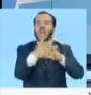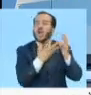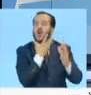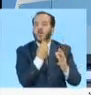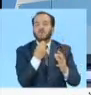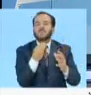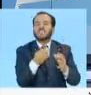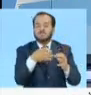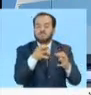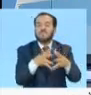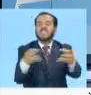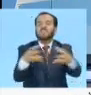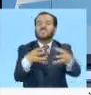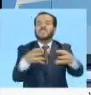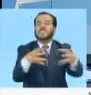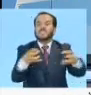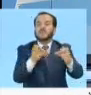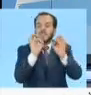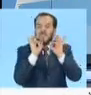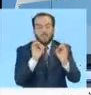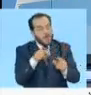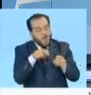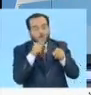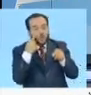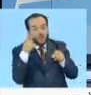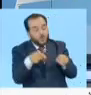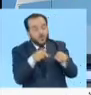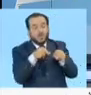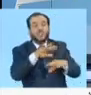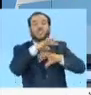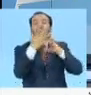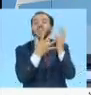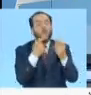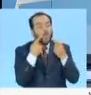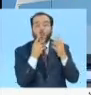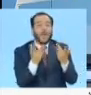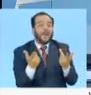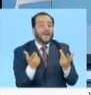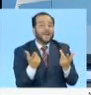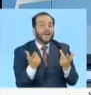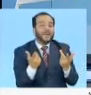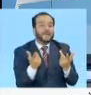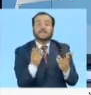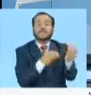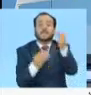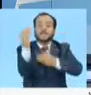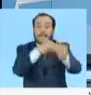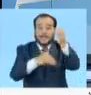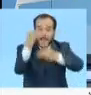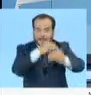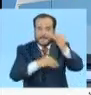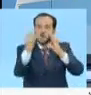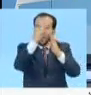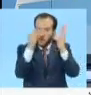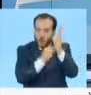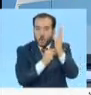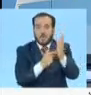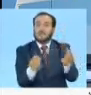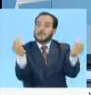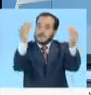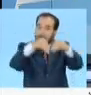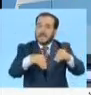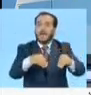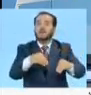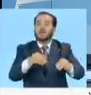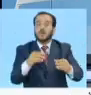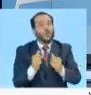ولم تفصل لي ولم تضع الأصبع على هذه الشكليات. التعديلات تقول إنها تمنح مزيدا